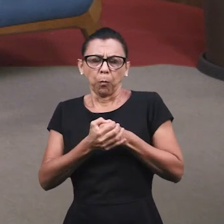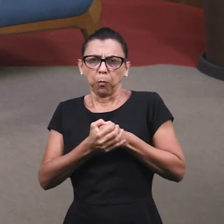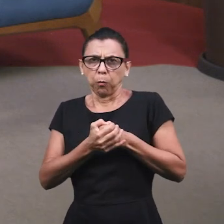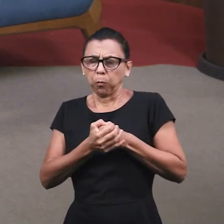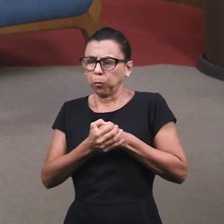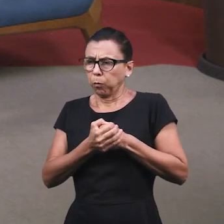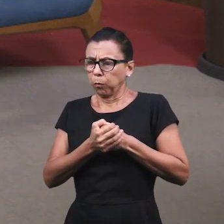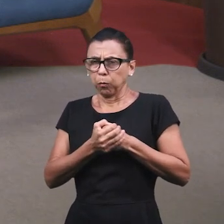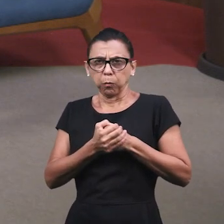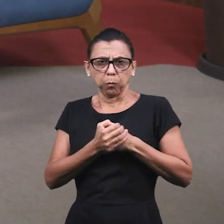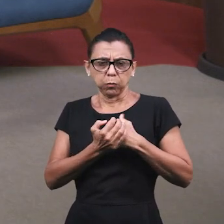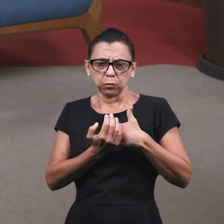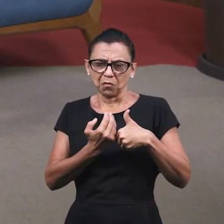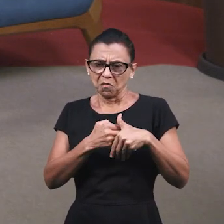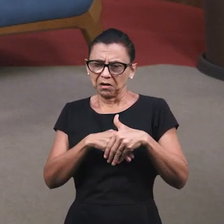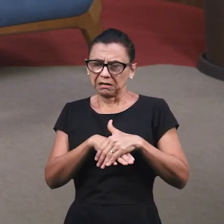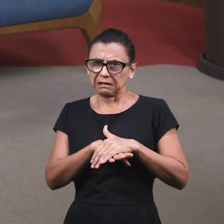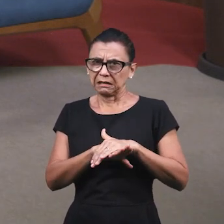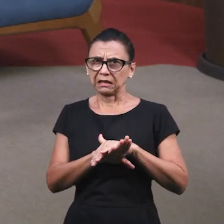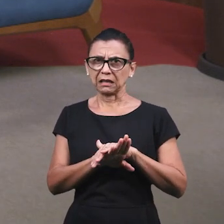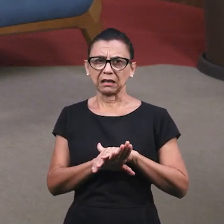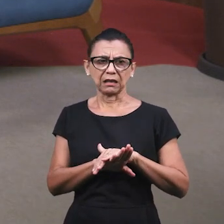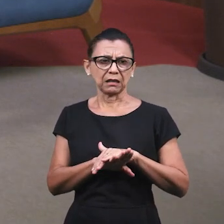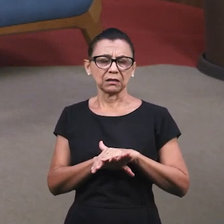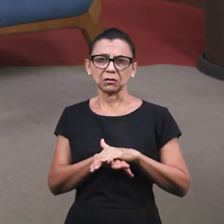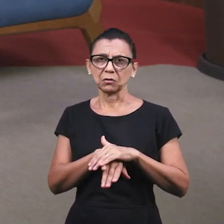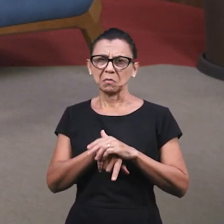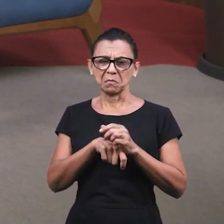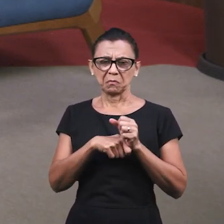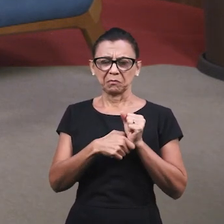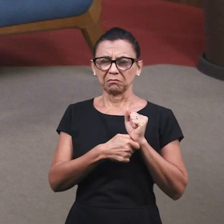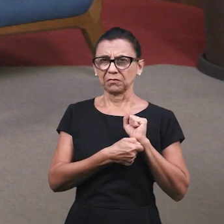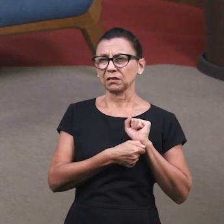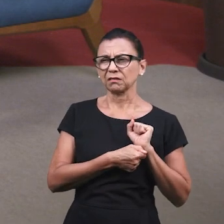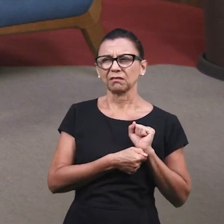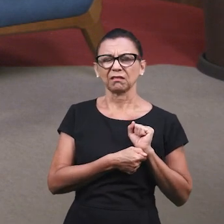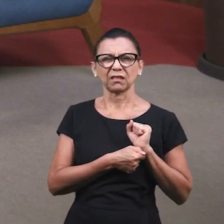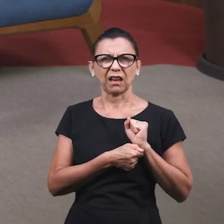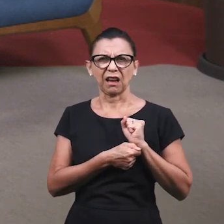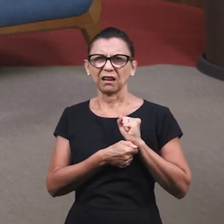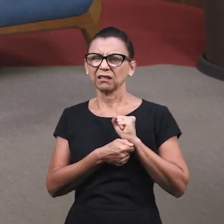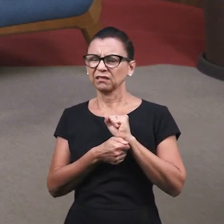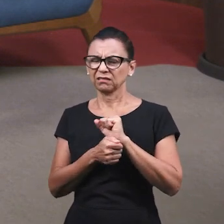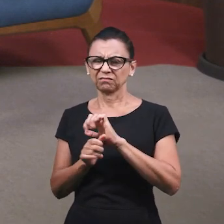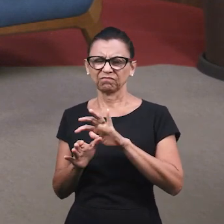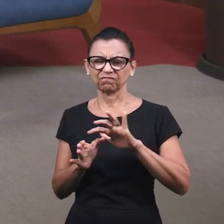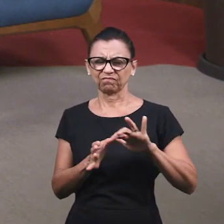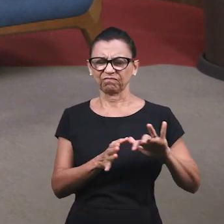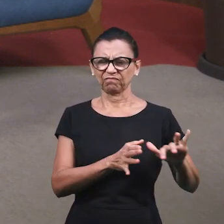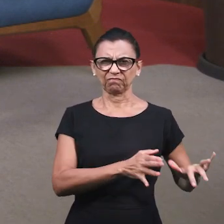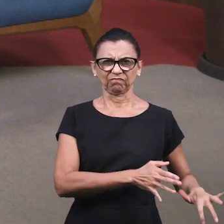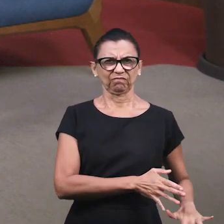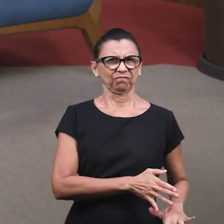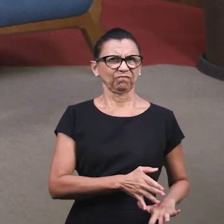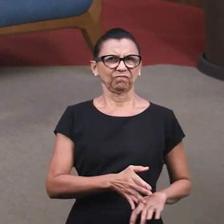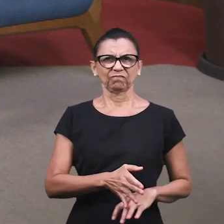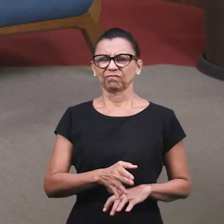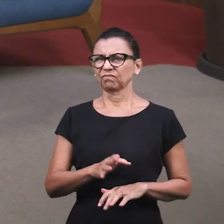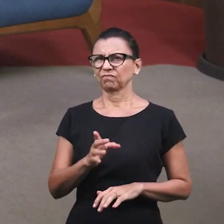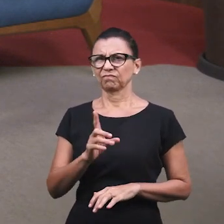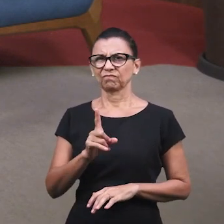complètement étouffé, c'est-à-dire il n'avait plus l'action du mystère. Le mystère a été méprisé,